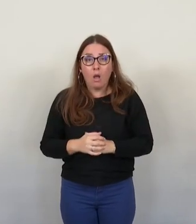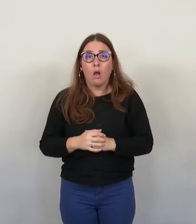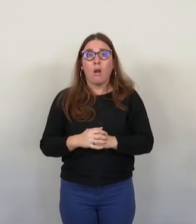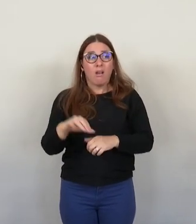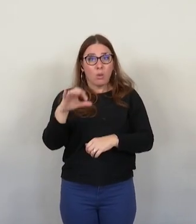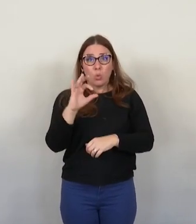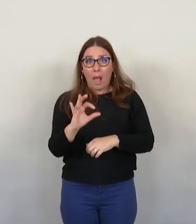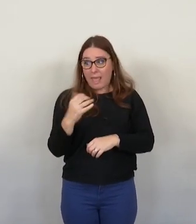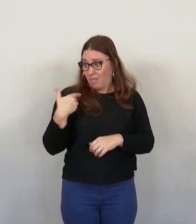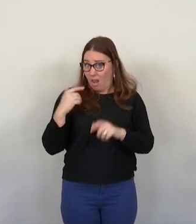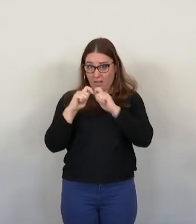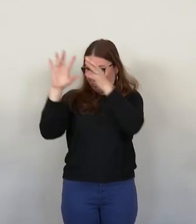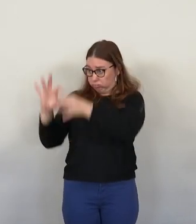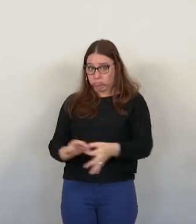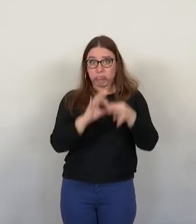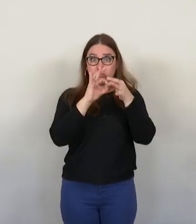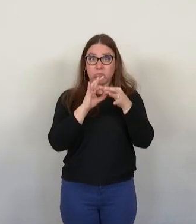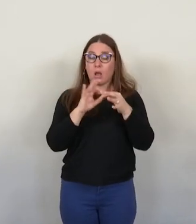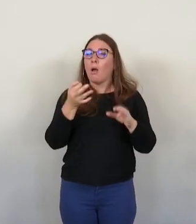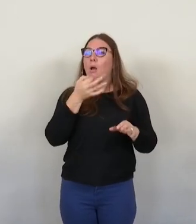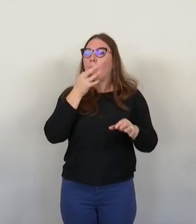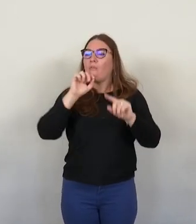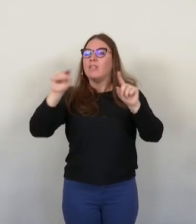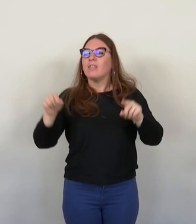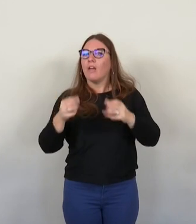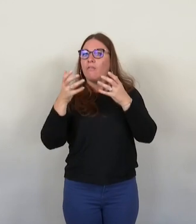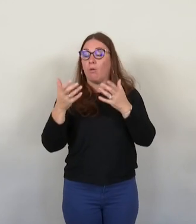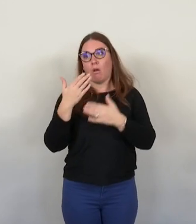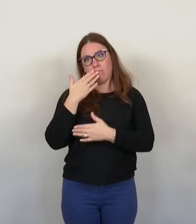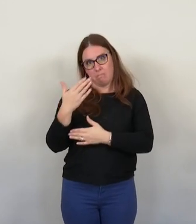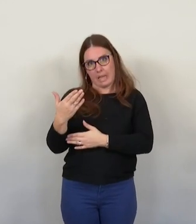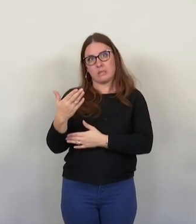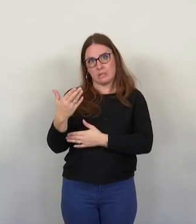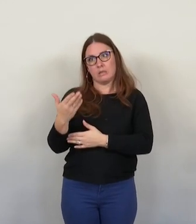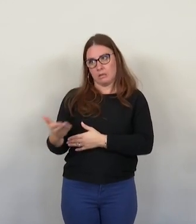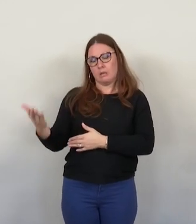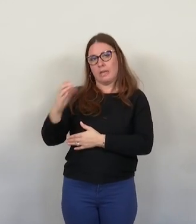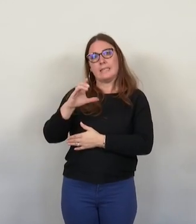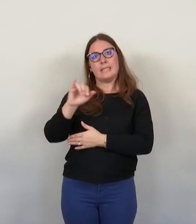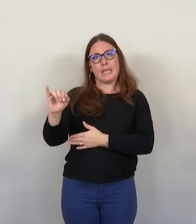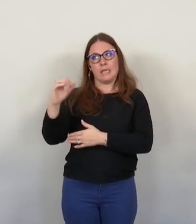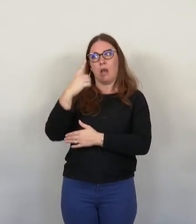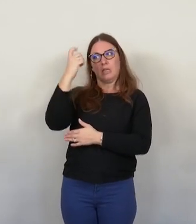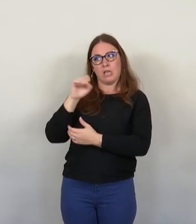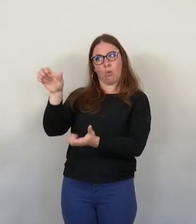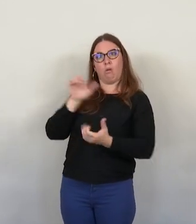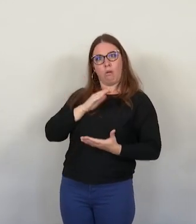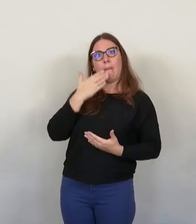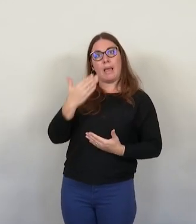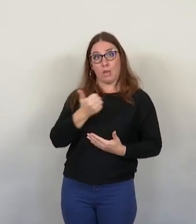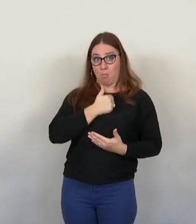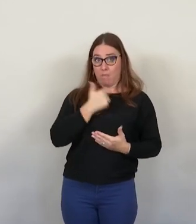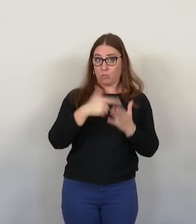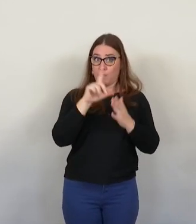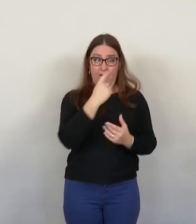toilettes nous en parlions tout à l'heure et d'ailleurs je voulais à ce titre remercier la CCI de poser cette question qu'on a posée en